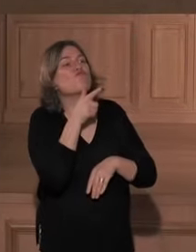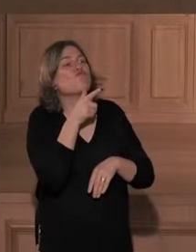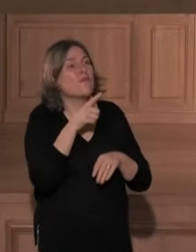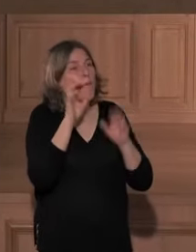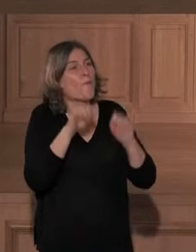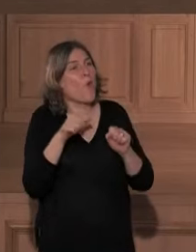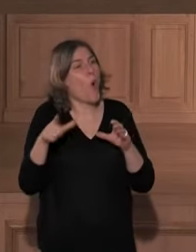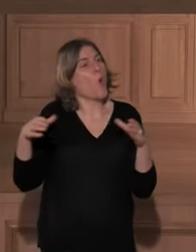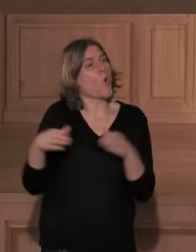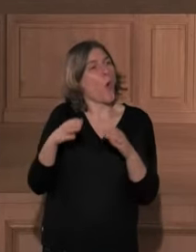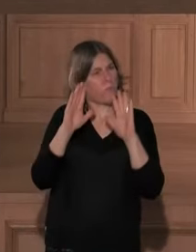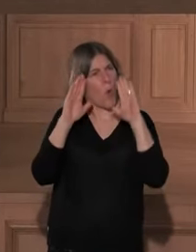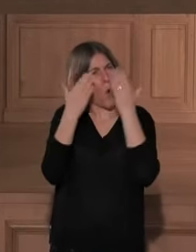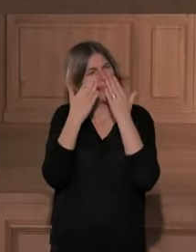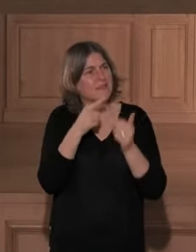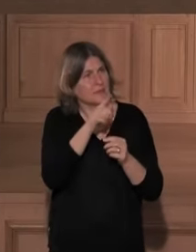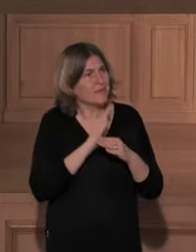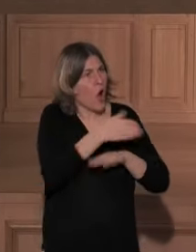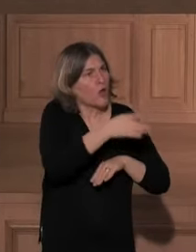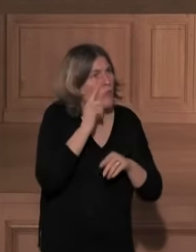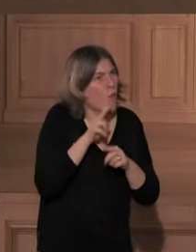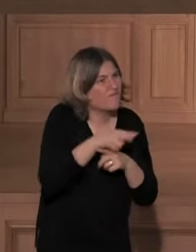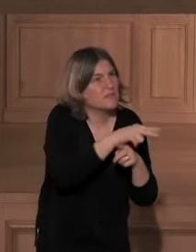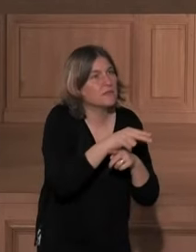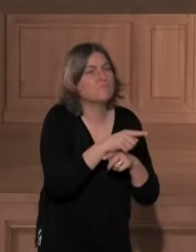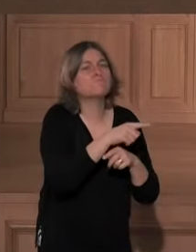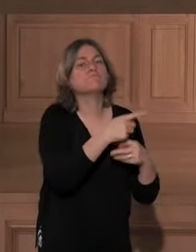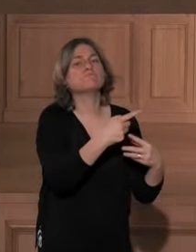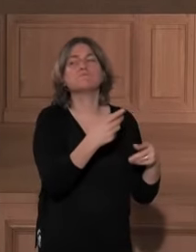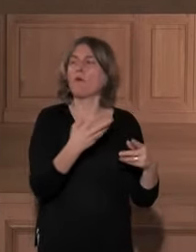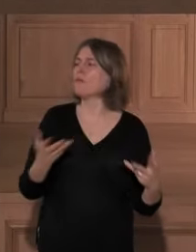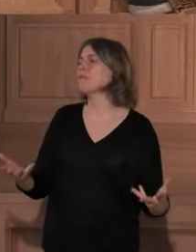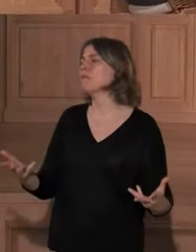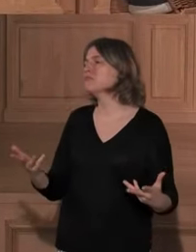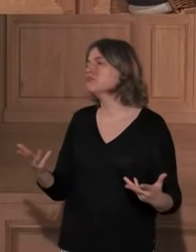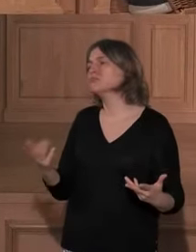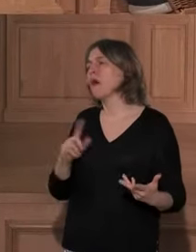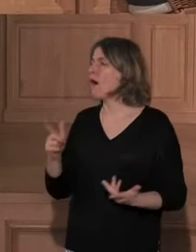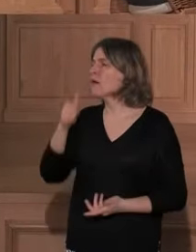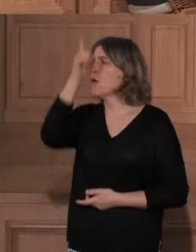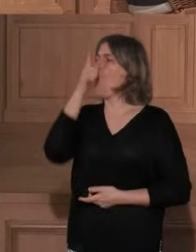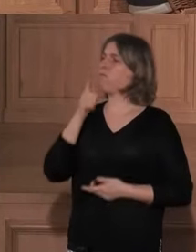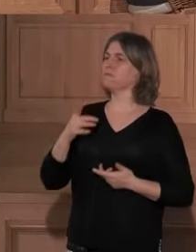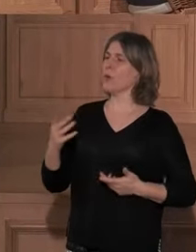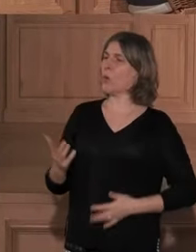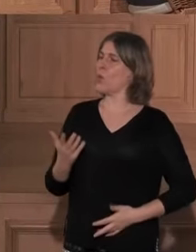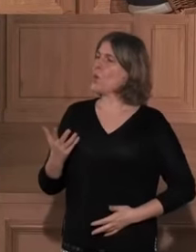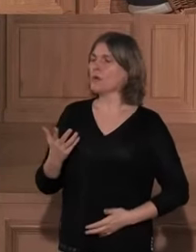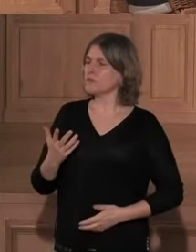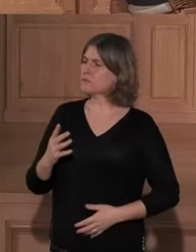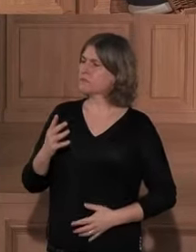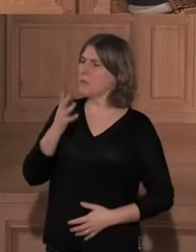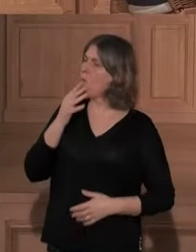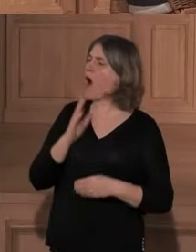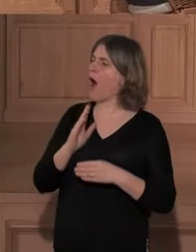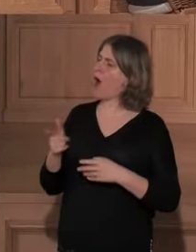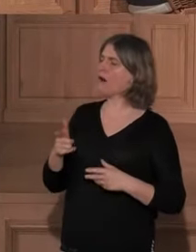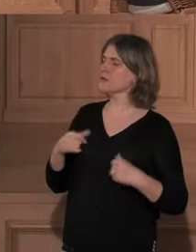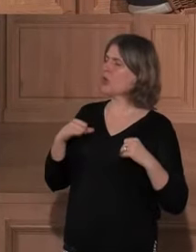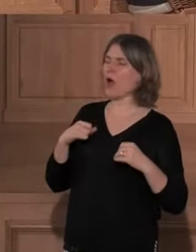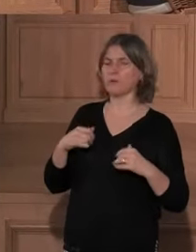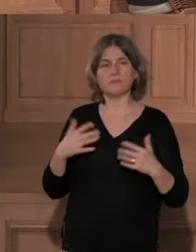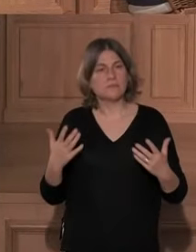venir visiter avec un groupe de jeunes autistes, on nous disait, mais vous plaisantez ou quoi? C'est le musée, il n'est pas... Ils vont... Bon,